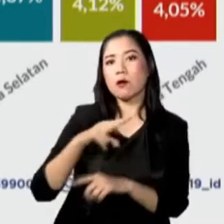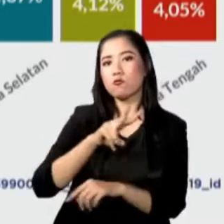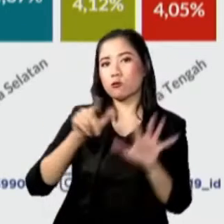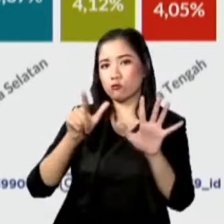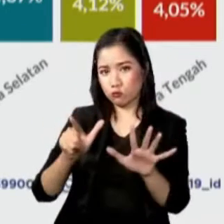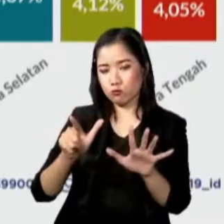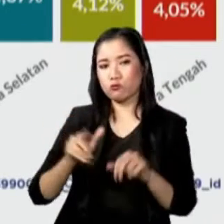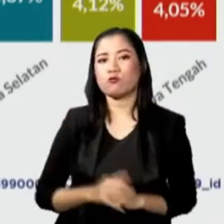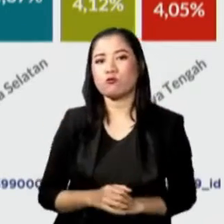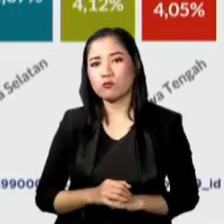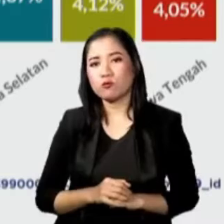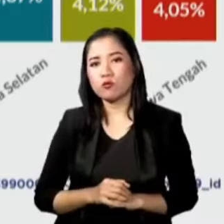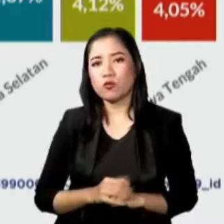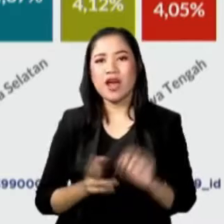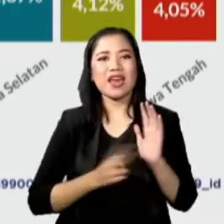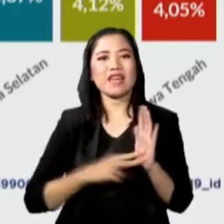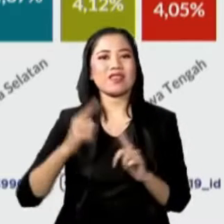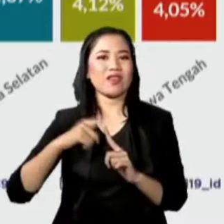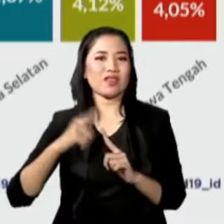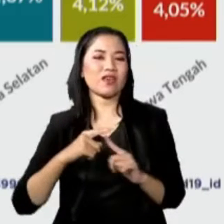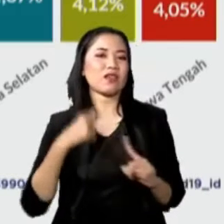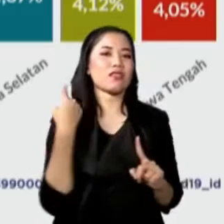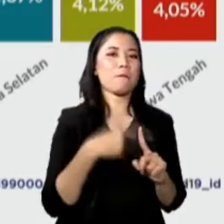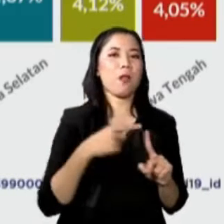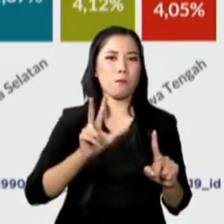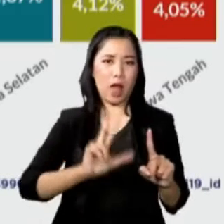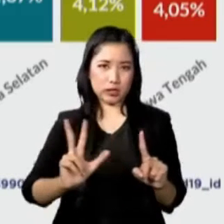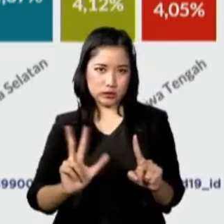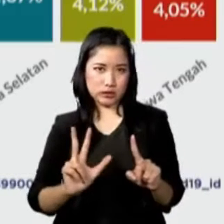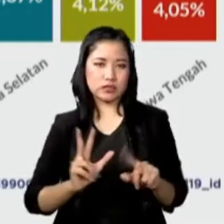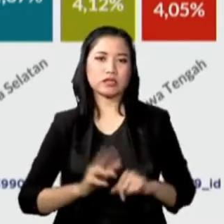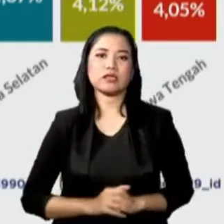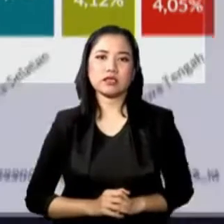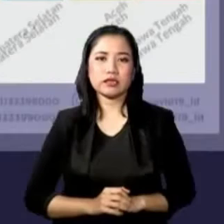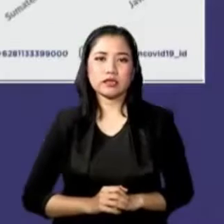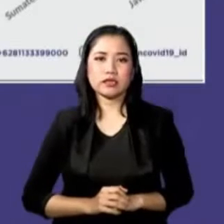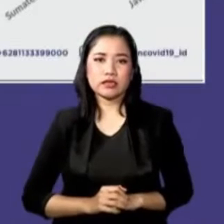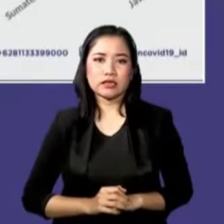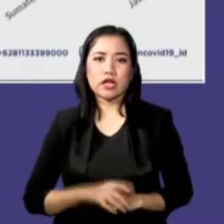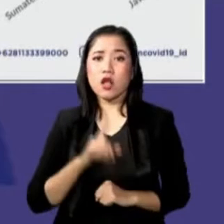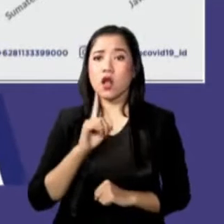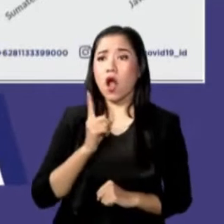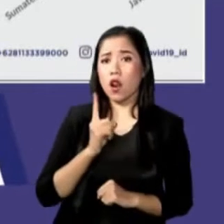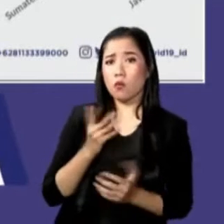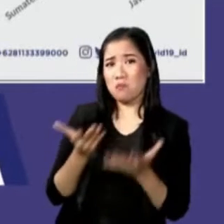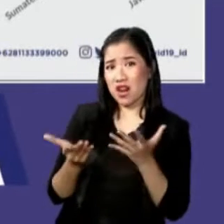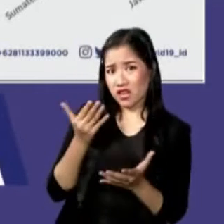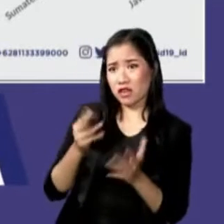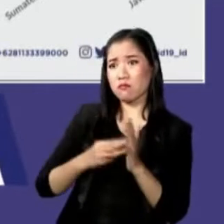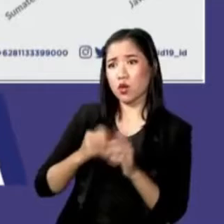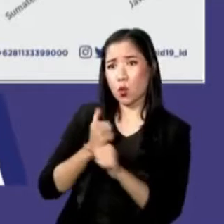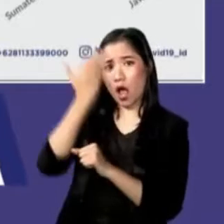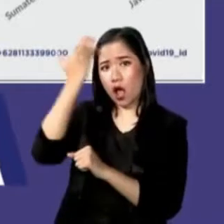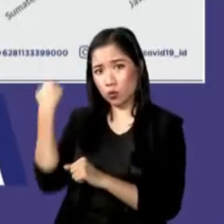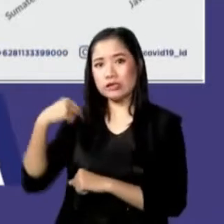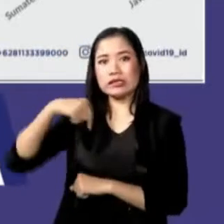27, dan NTT naik 18. Apabila dibandingkan dengan minggu lalu, maka